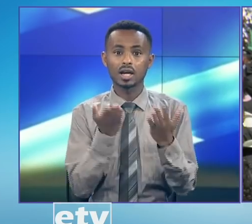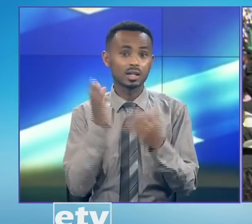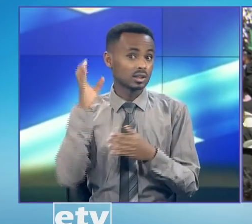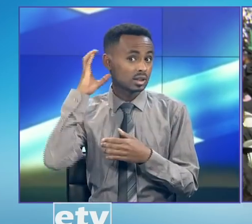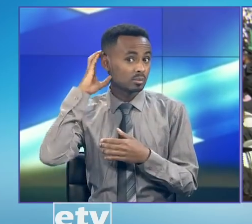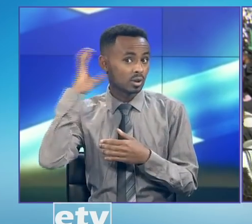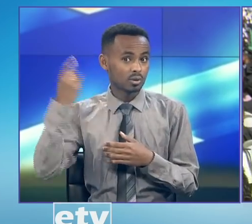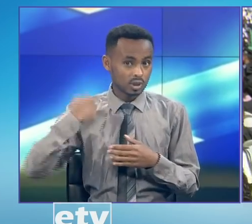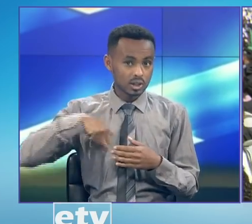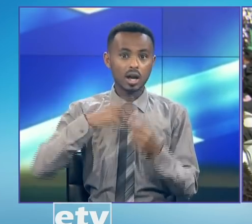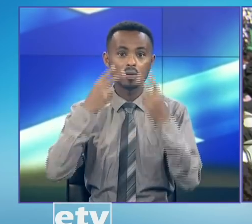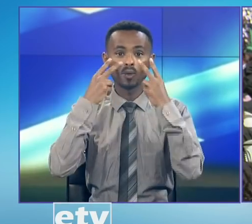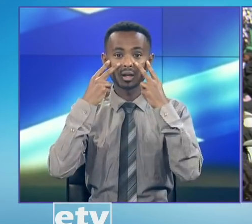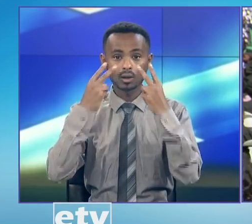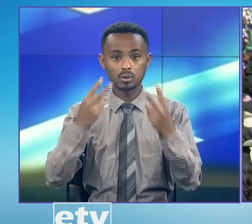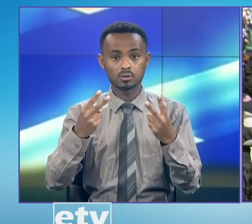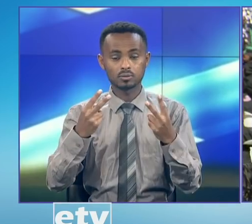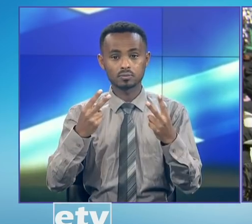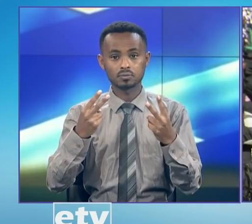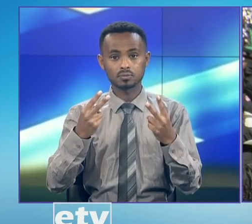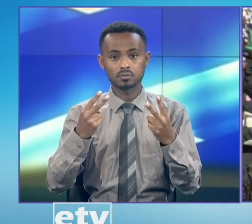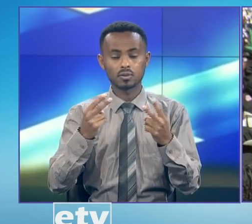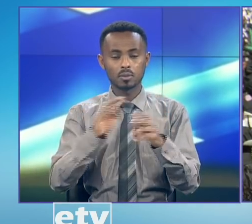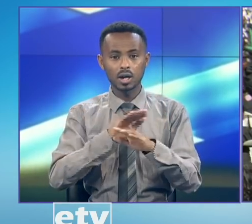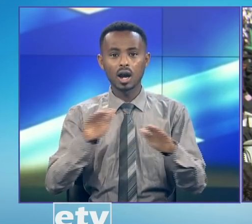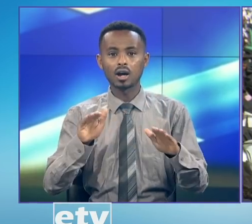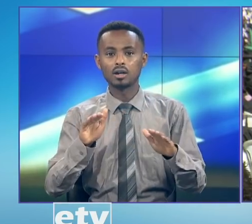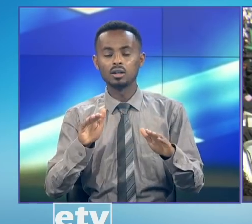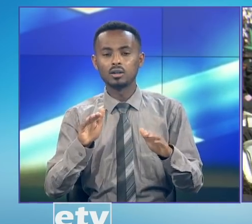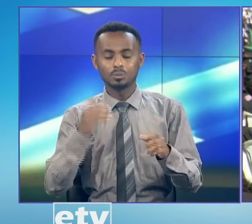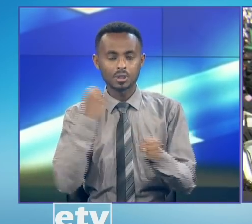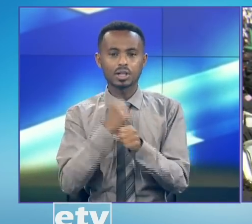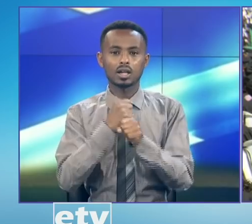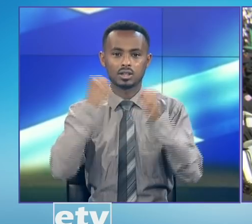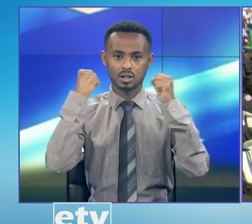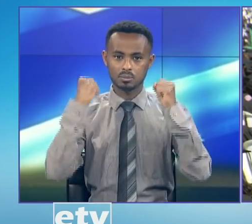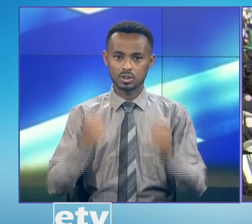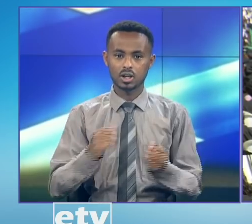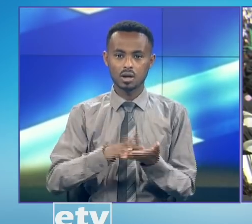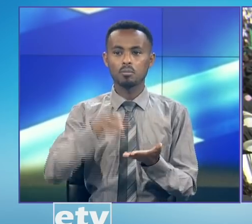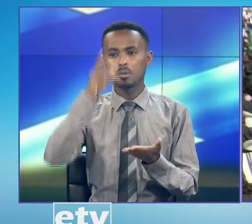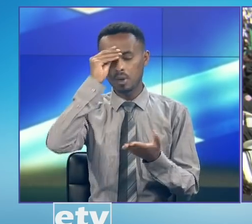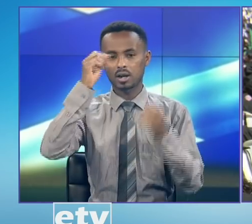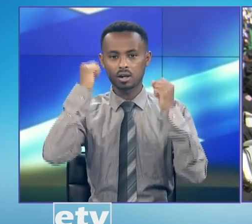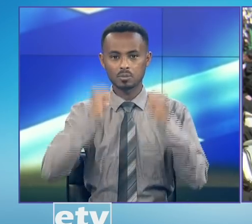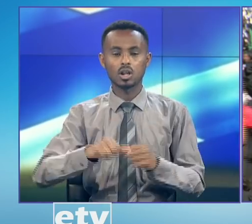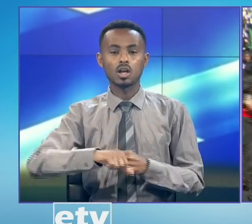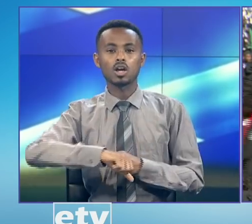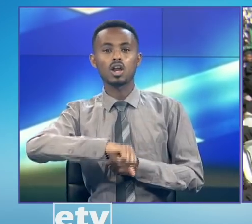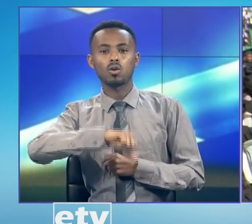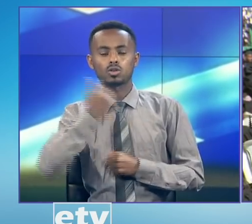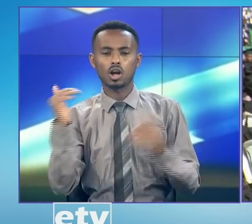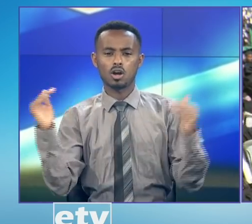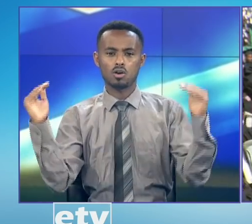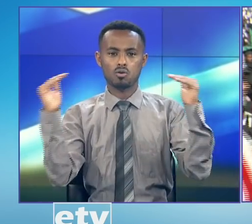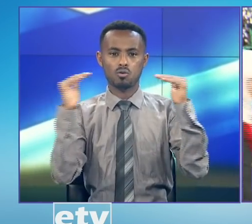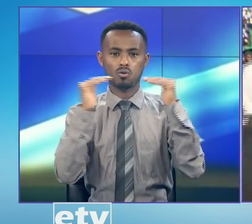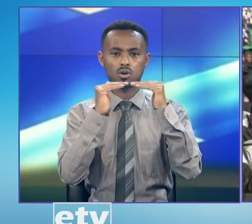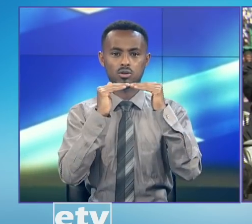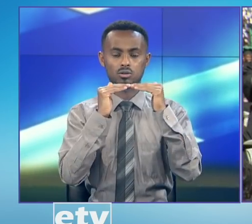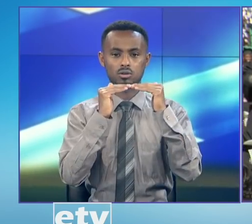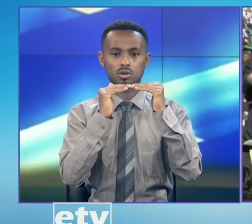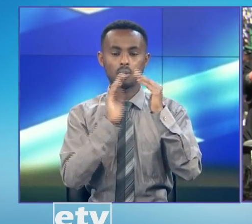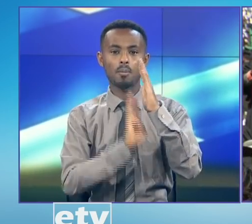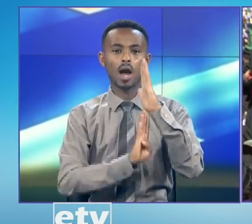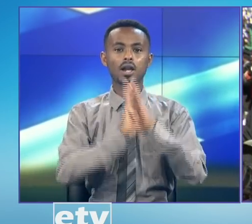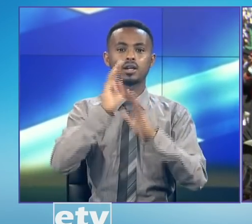ሰምተው እኛንም አይተው በቃ መስራት እንደሚቻል መማር እንደሚቻል ከሌሎች ጋር እኩል